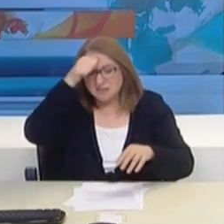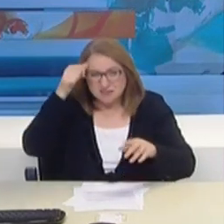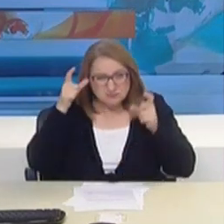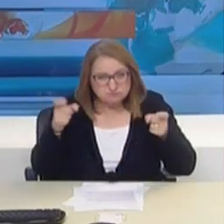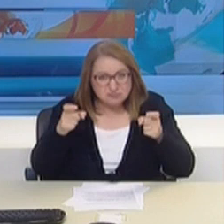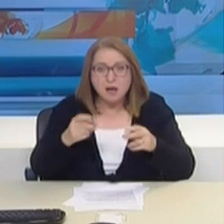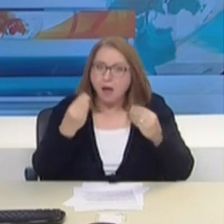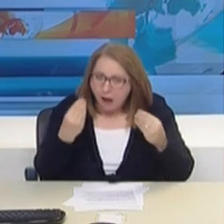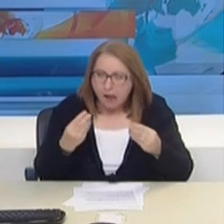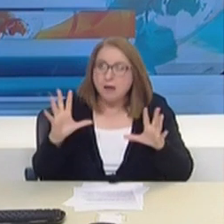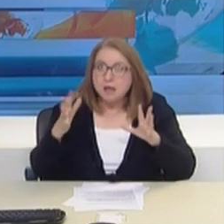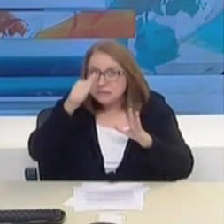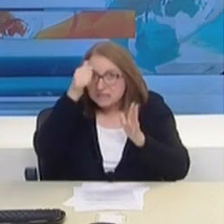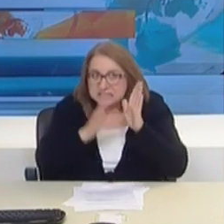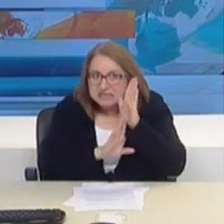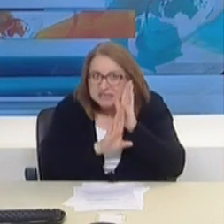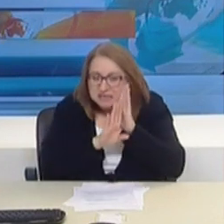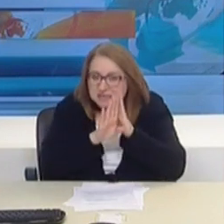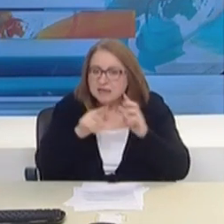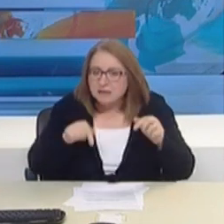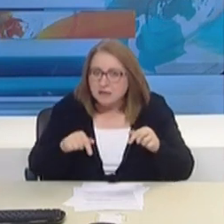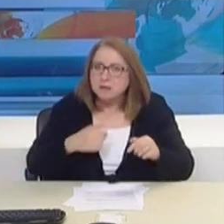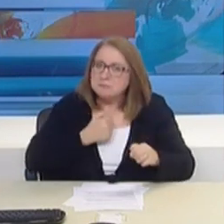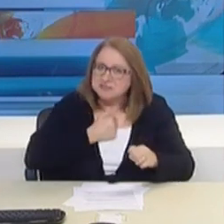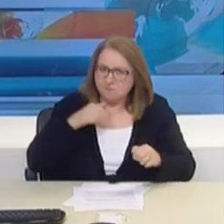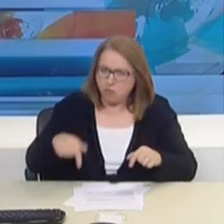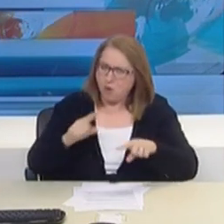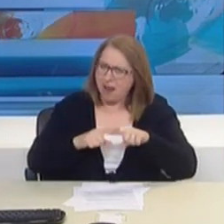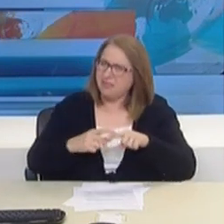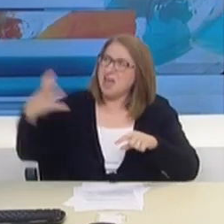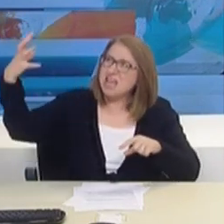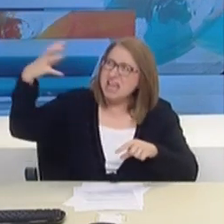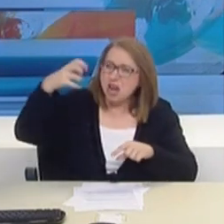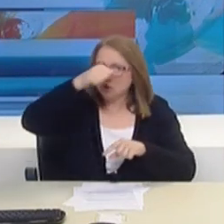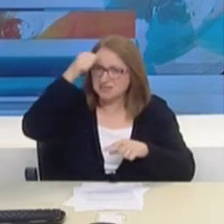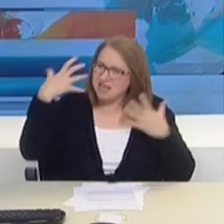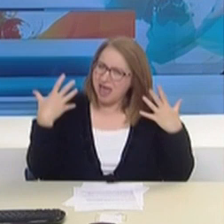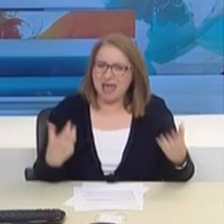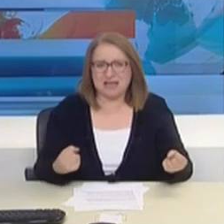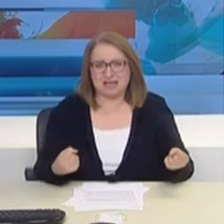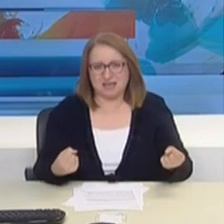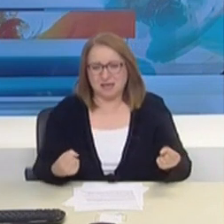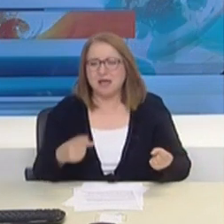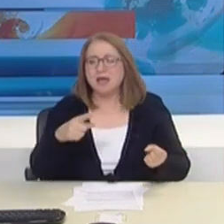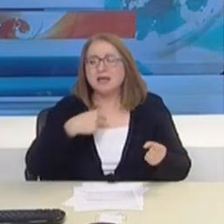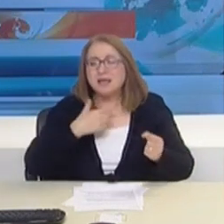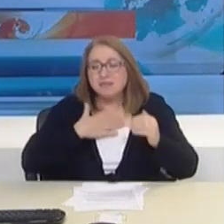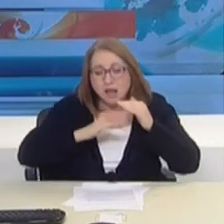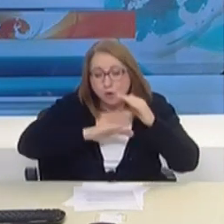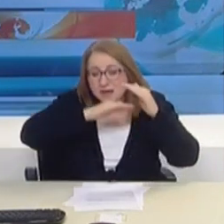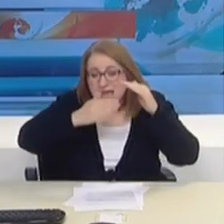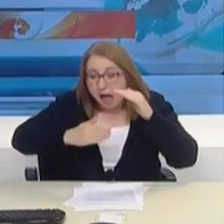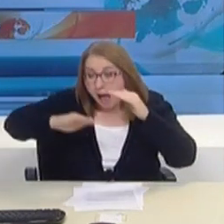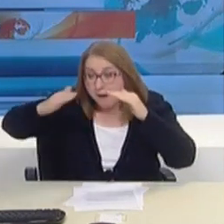μας. Θεωρώ λοιπόν ότι πρέπει η καμπύλη να παραμείνει όσο το δυνατόν πιο επίπεδη. Και το δεύτερο, ποιο ήταν το